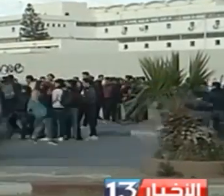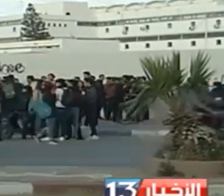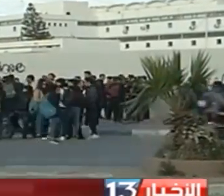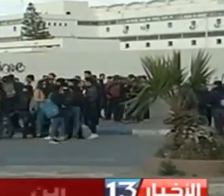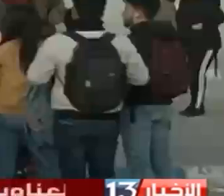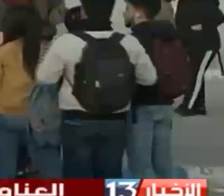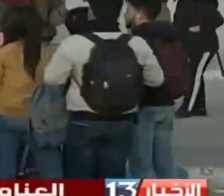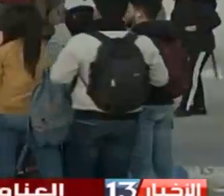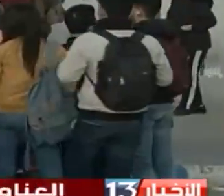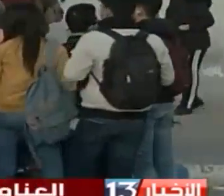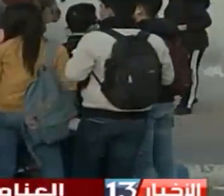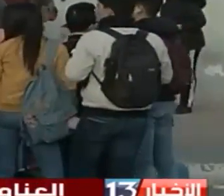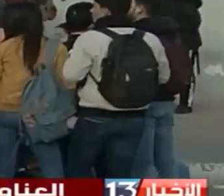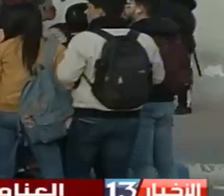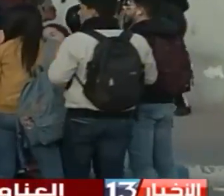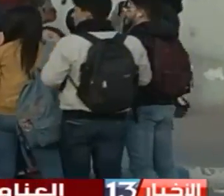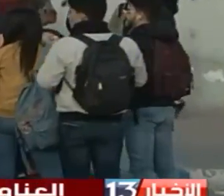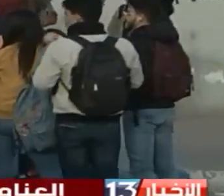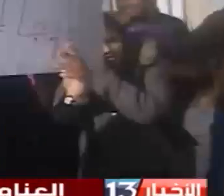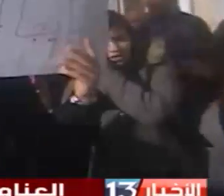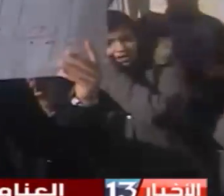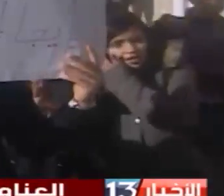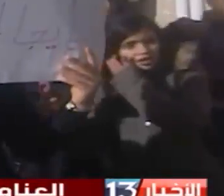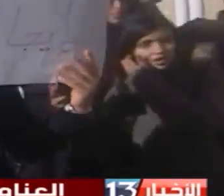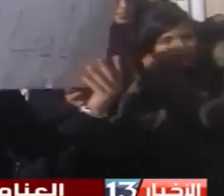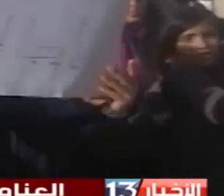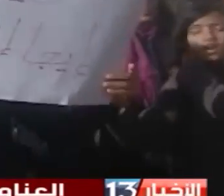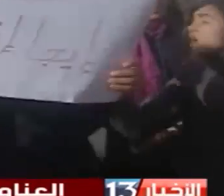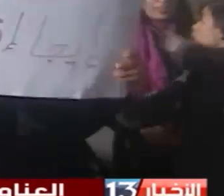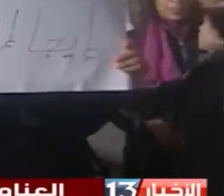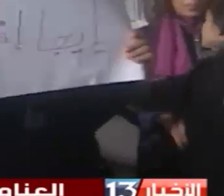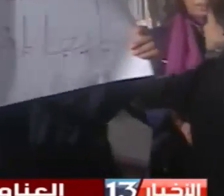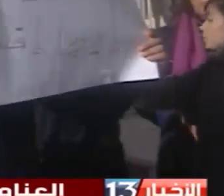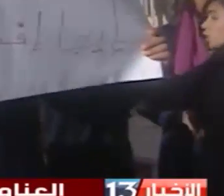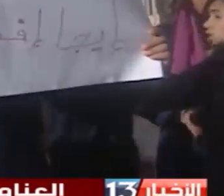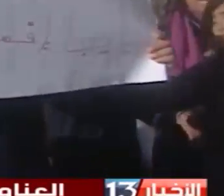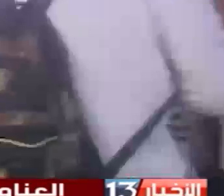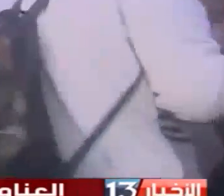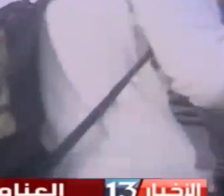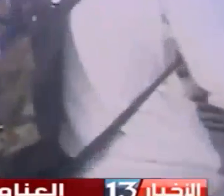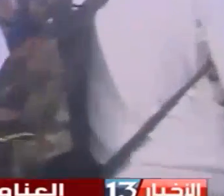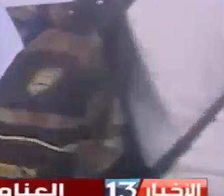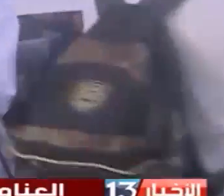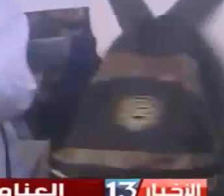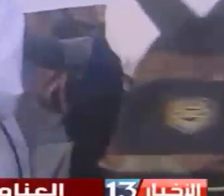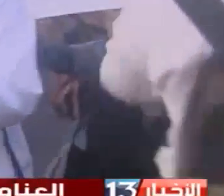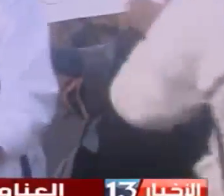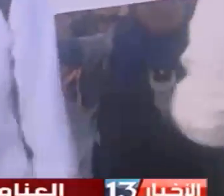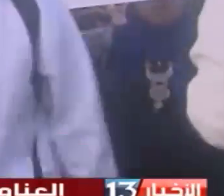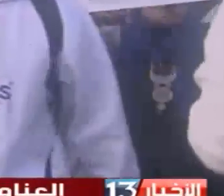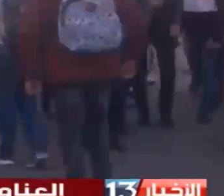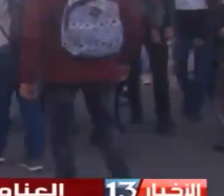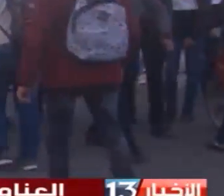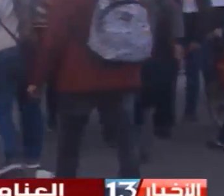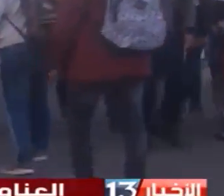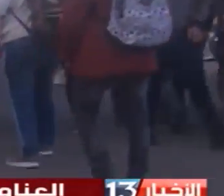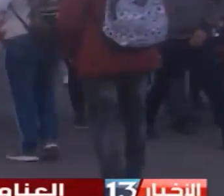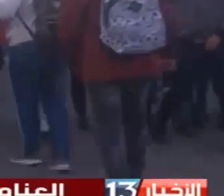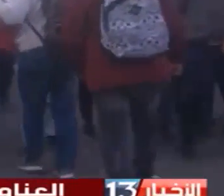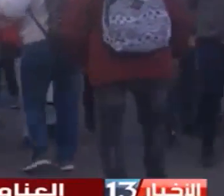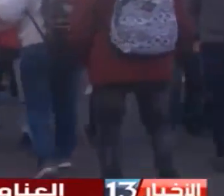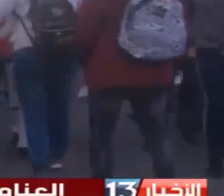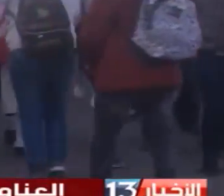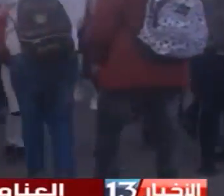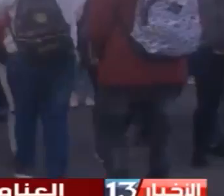تلاميذ المؤسسات التربوية الإعدادية والثانوية يشرعون في تحركات احتجاجية، والسبب تخوفهم من سنة بيضاء على